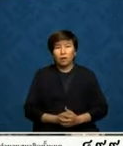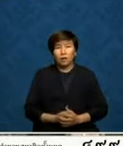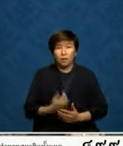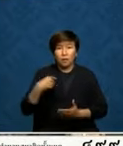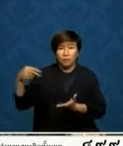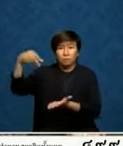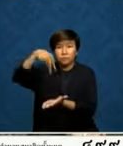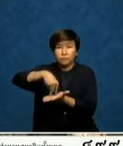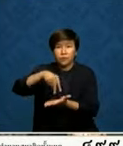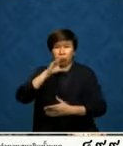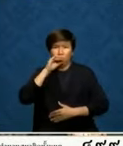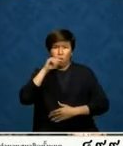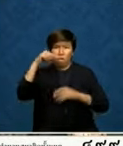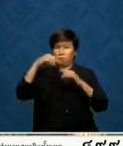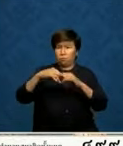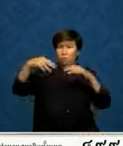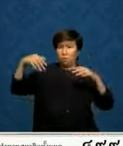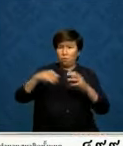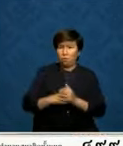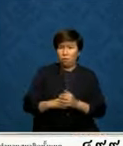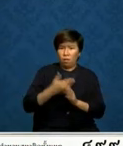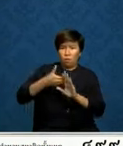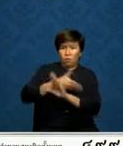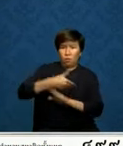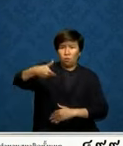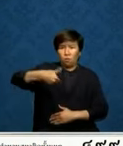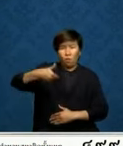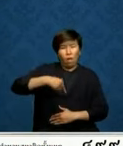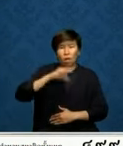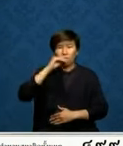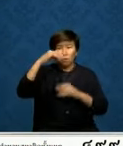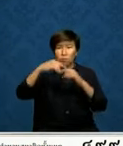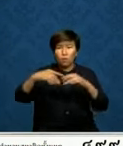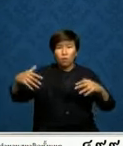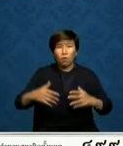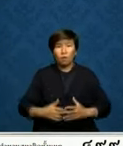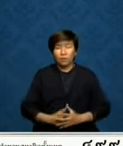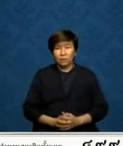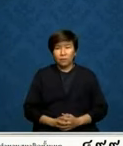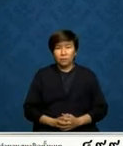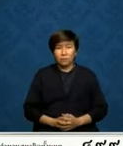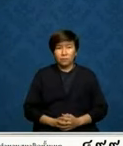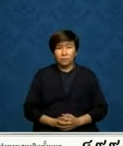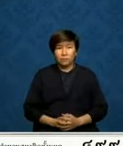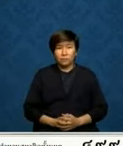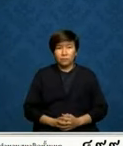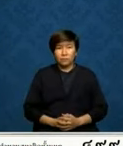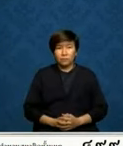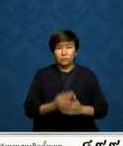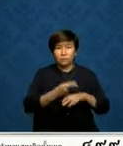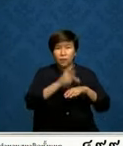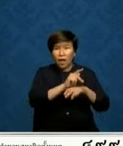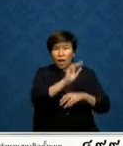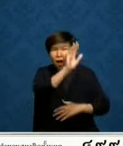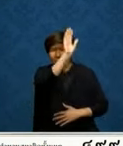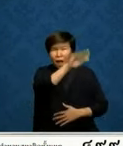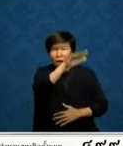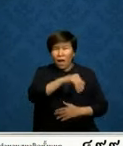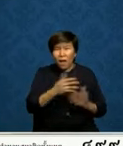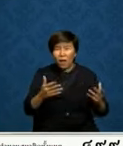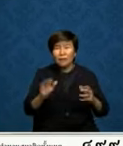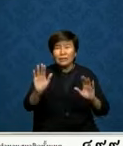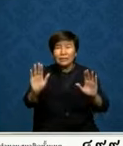าแล้วพูดอีกอย่างวันมาเจรจาอีกอย่างอย่างนี้ครบกันได้หรอครับ ท่านประธานที่ผมเอ่ยถึงวิปรัฐบาลในเรื่องที่ไม่ถูกต้องไหมครับ เดี๋ย